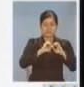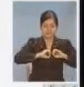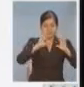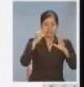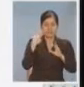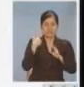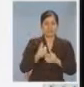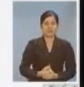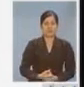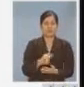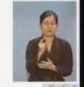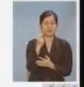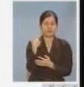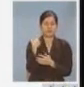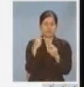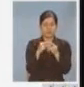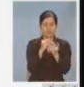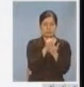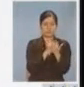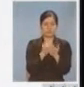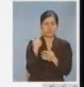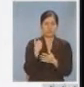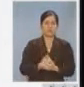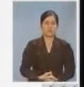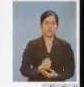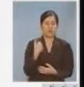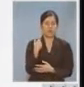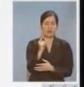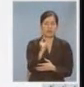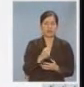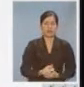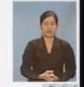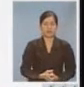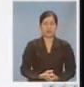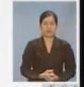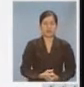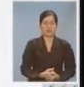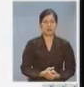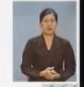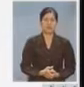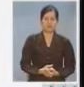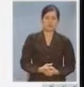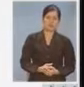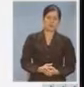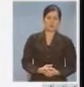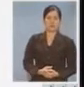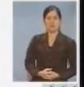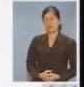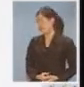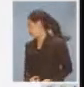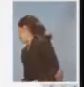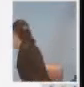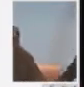นได้แบบนี้ค่ะท่านประธานคะว่าเส้นทางรถไฟความเร็วสูงเนี่ยแบ่งเป็น4สายชัดเจนค่ะสาย